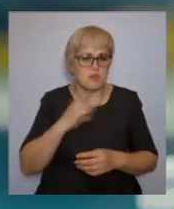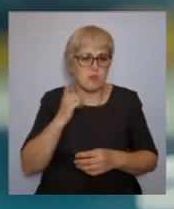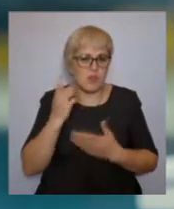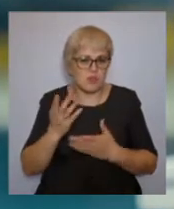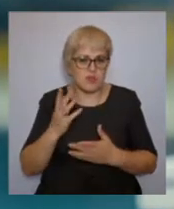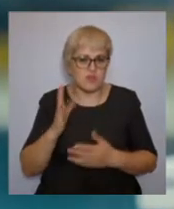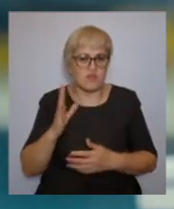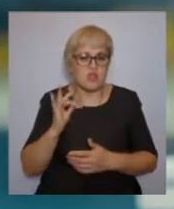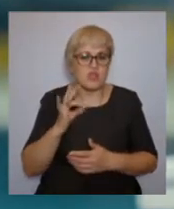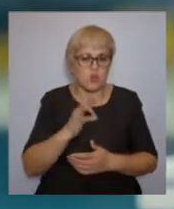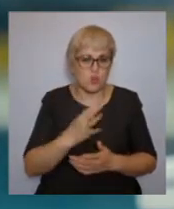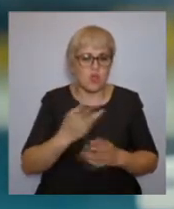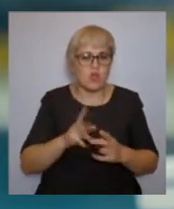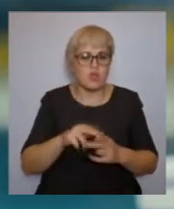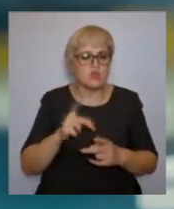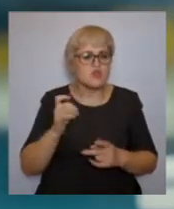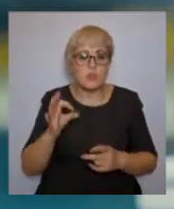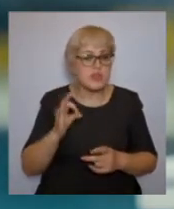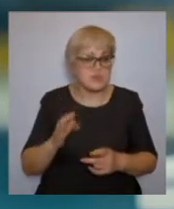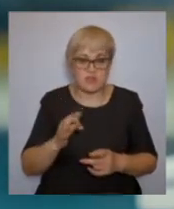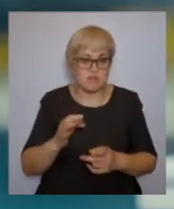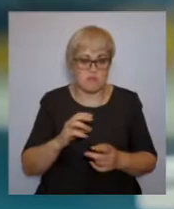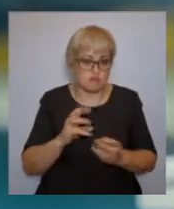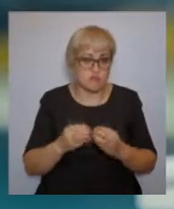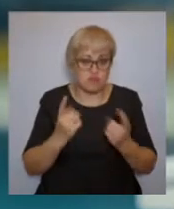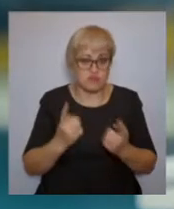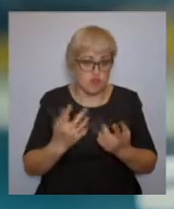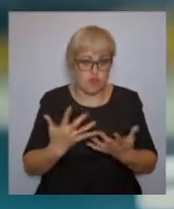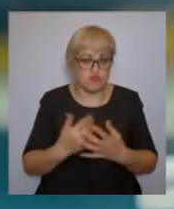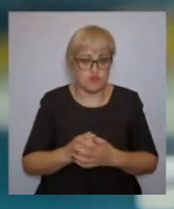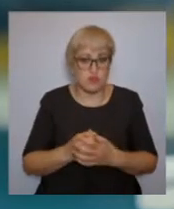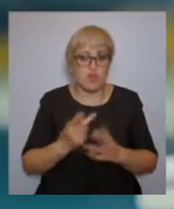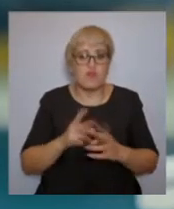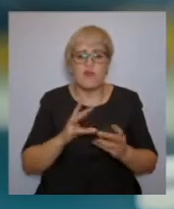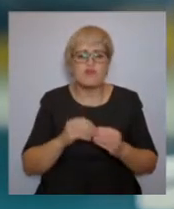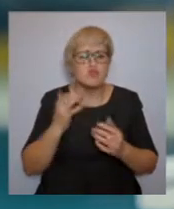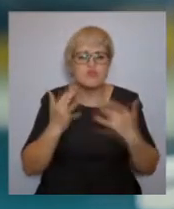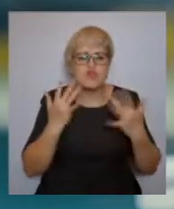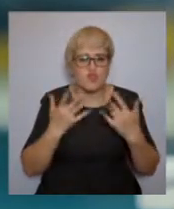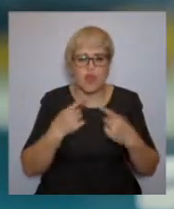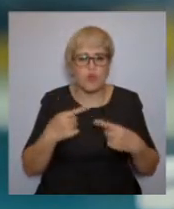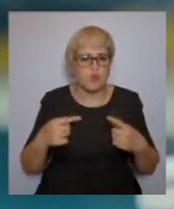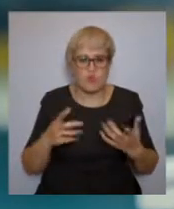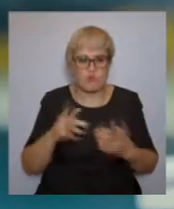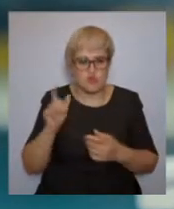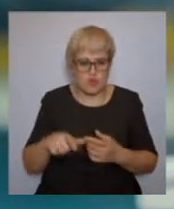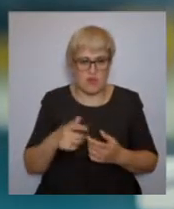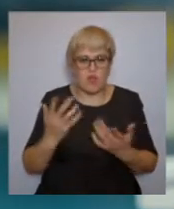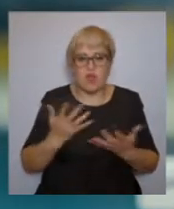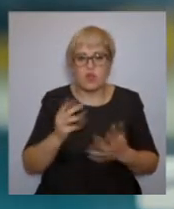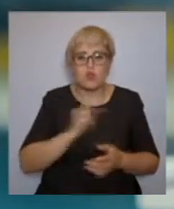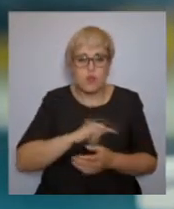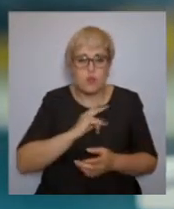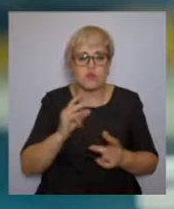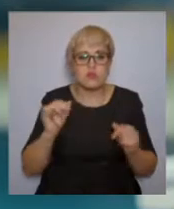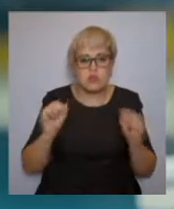вот здесь наверное конечно не сказать что это там медали наших воспитанниц игре это однозначно сто процентов как бы